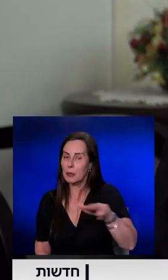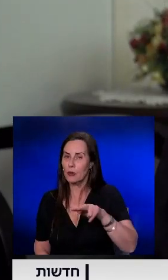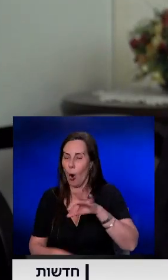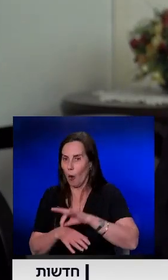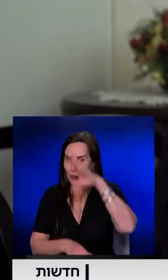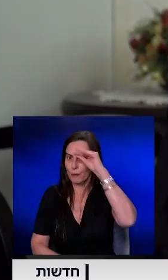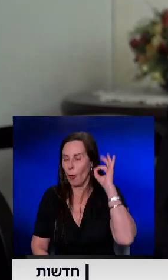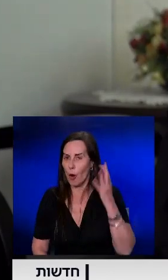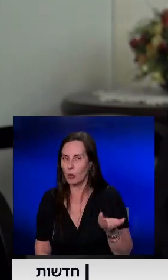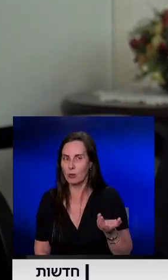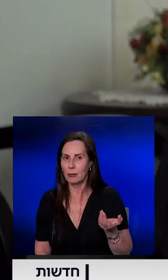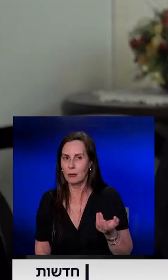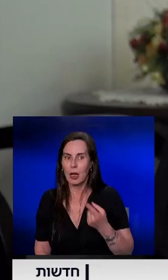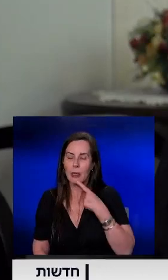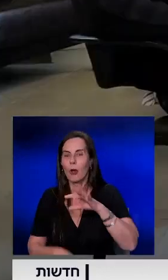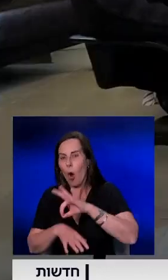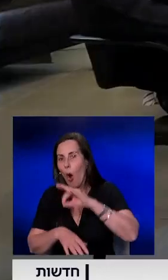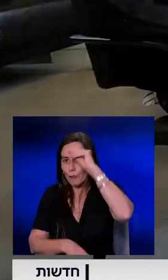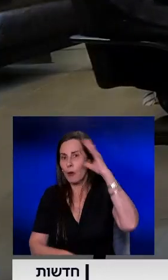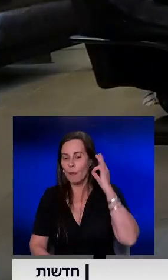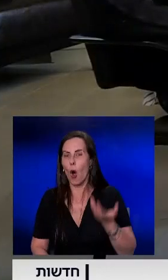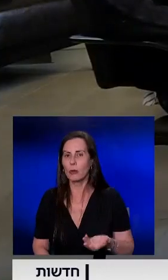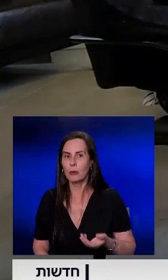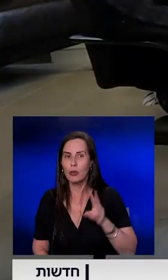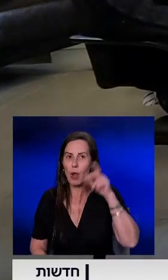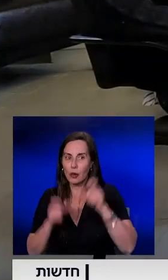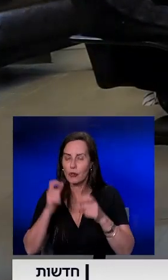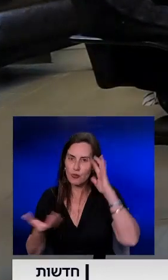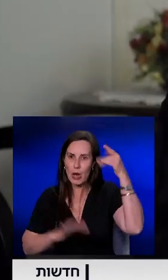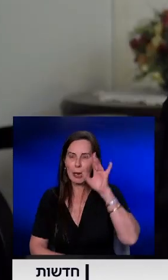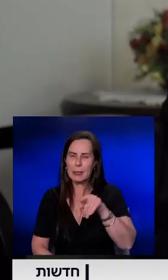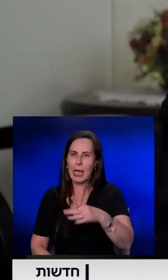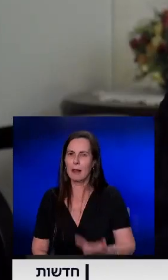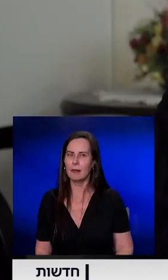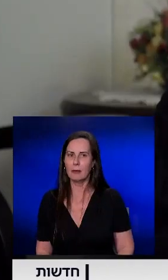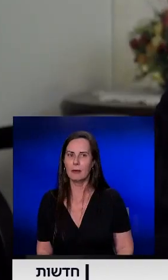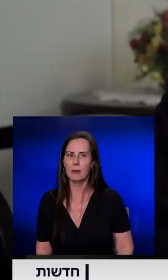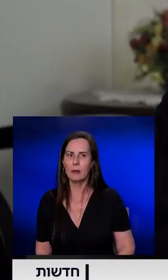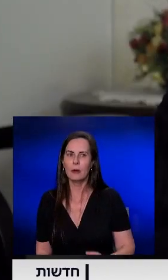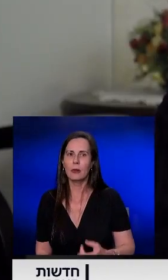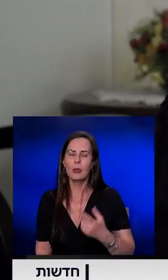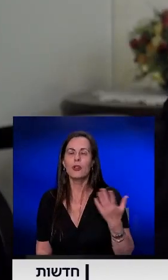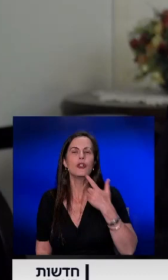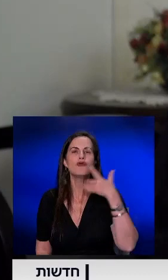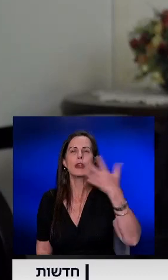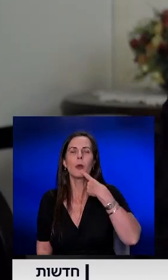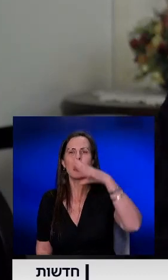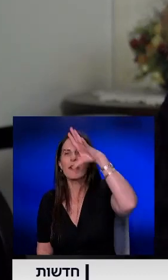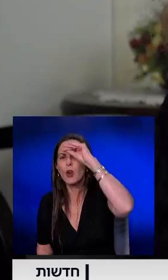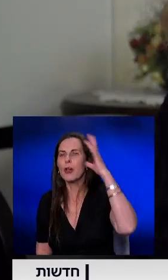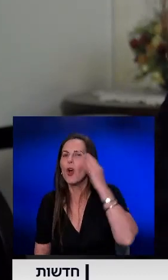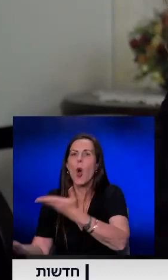ורופאים, אז תגידו רופאות ורופאים. יש אנשים שמתחרפנים גם מזה. שנים אומרים גבירותיי ורבותיי.